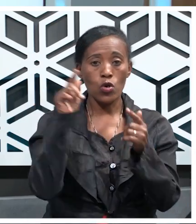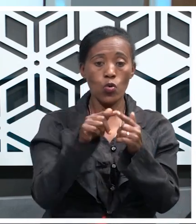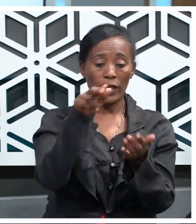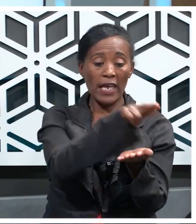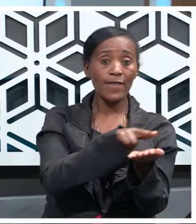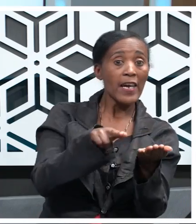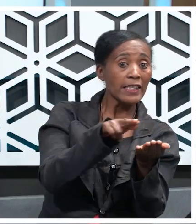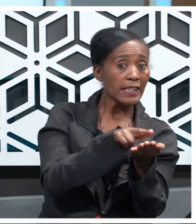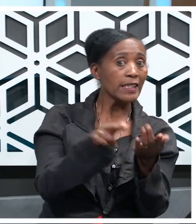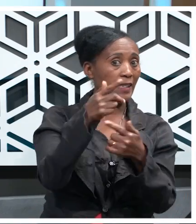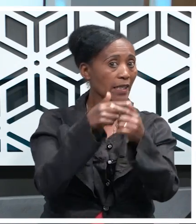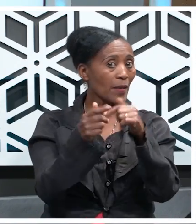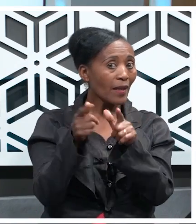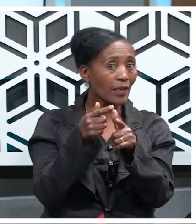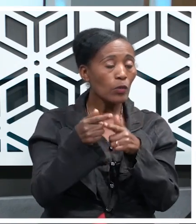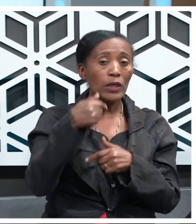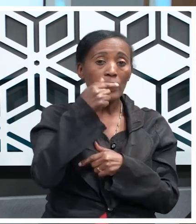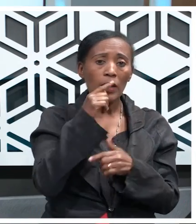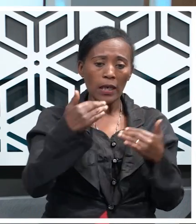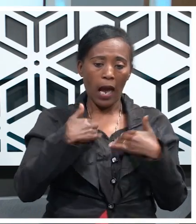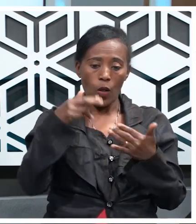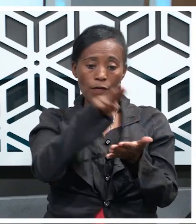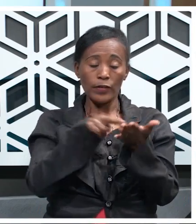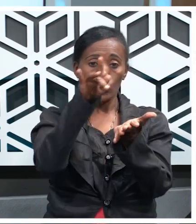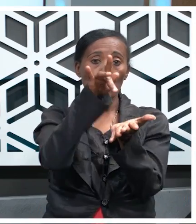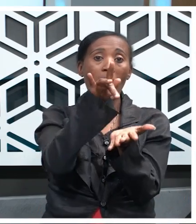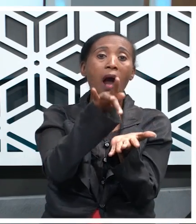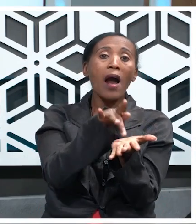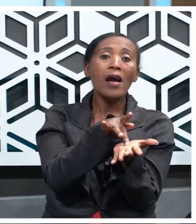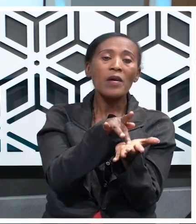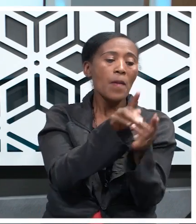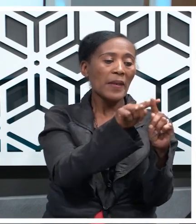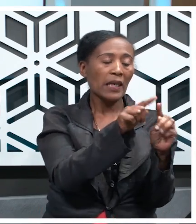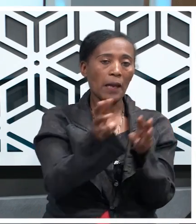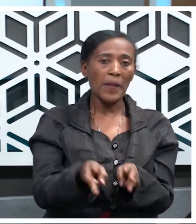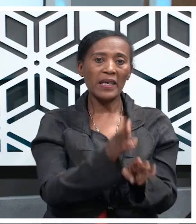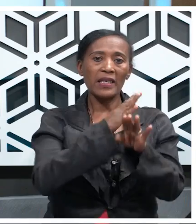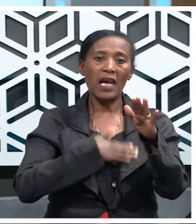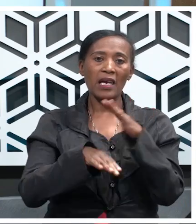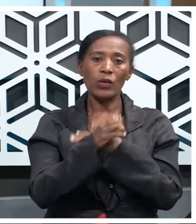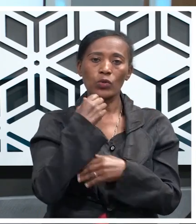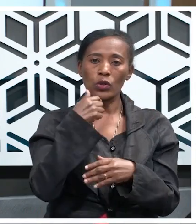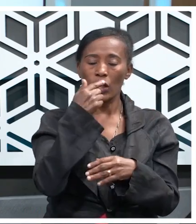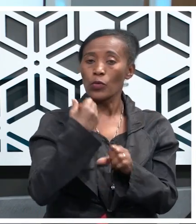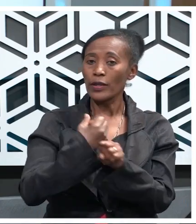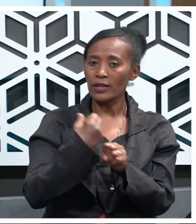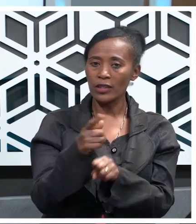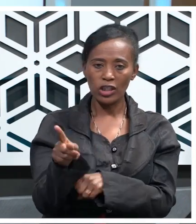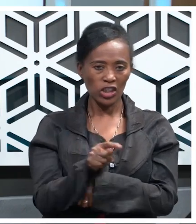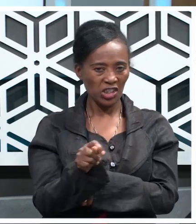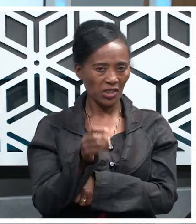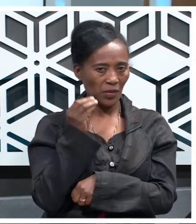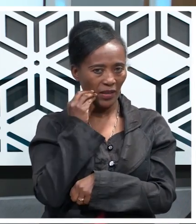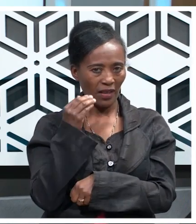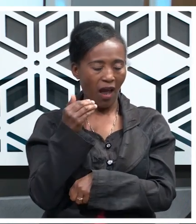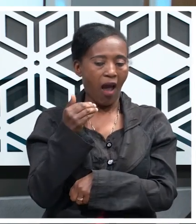ወደ ዩኒቨርሲቲዎች ስንመጣ እንደተባለው ካሉት ዩኒቨርሲቲዎች መካከል በተለያየ መንገድ ለአካል ጉዳተኞች ተብሎ የተሰሩ